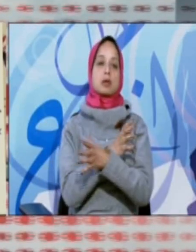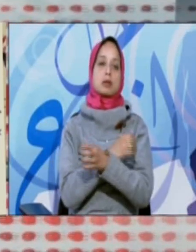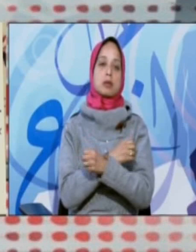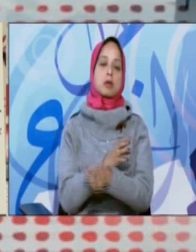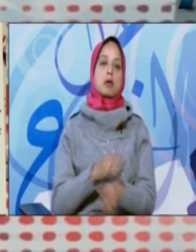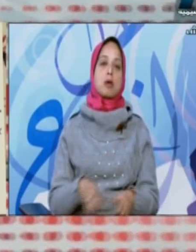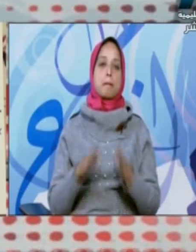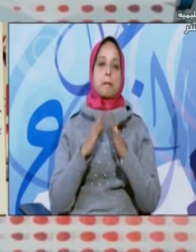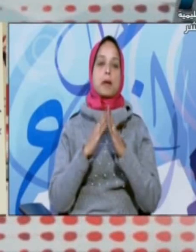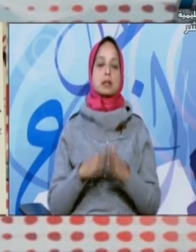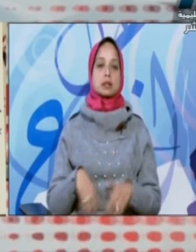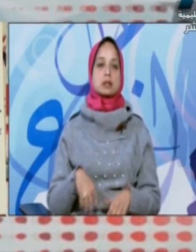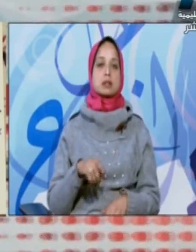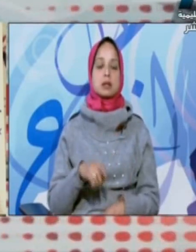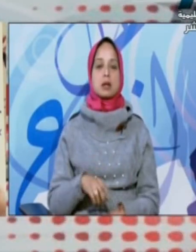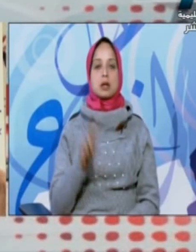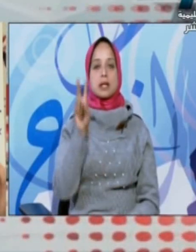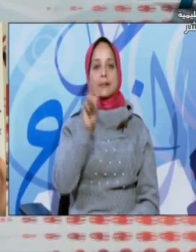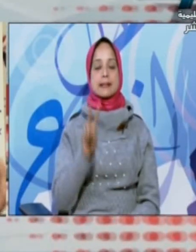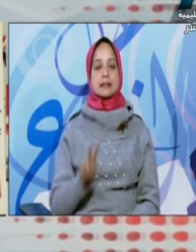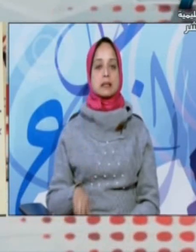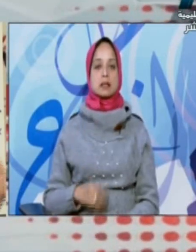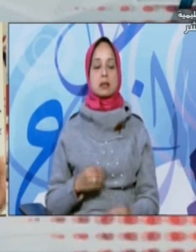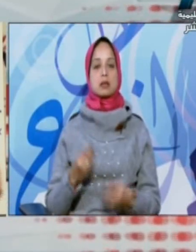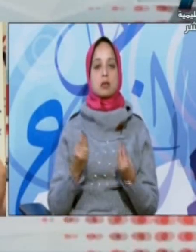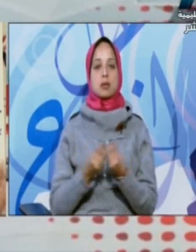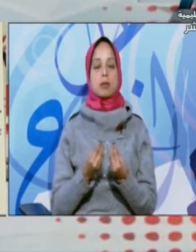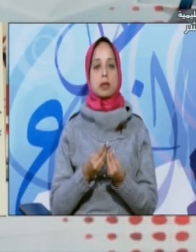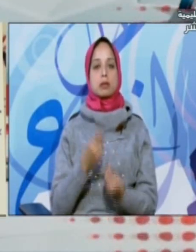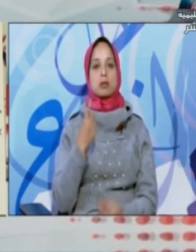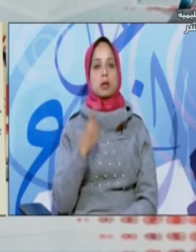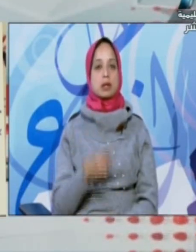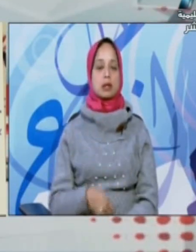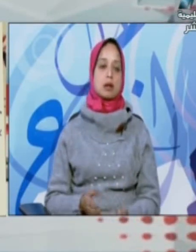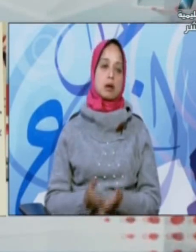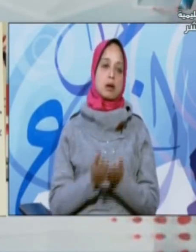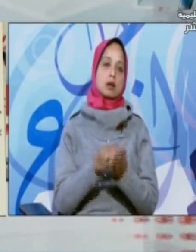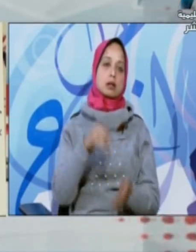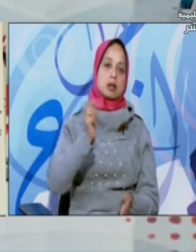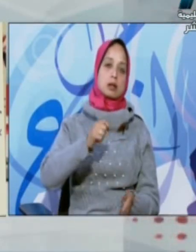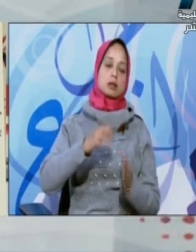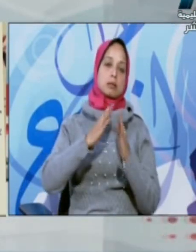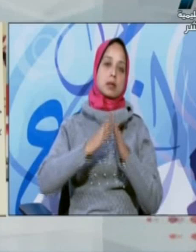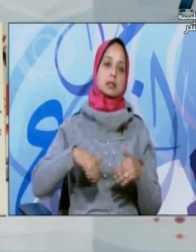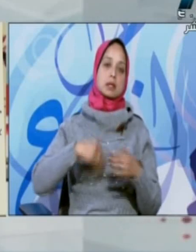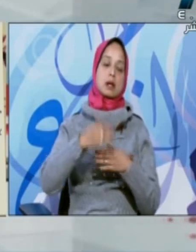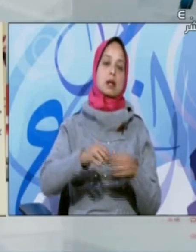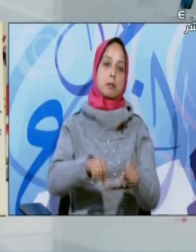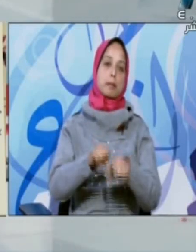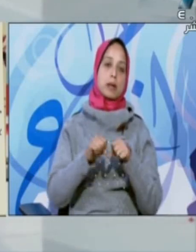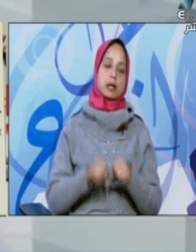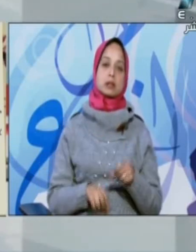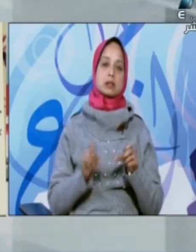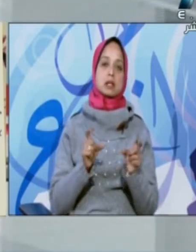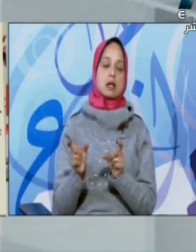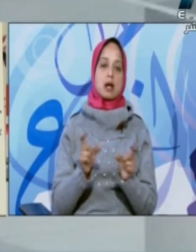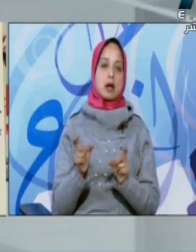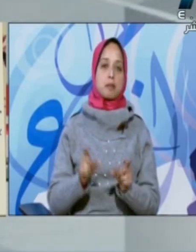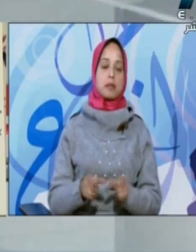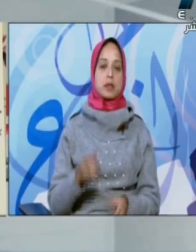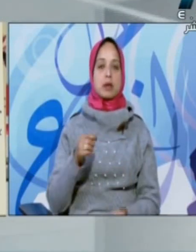النيل، فشلوا. النقراشي عرض قضية مصر على مجلس الأمن وظلت القضية معلقة، ما حدش عمل لنا فيها